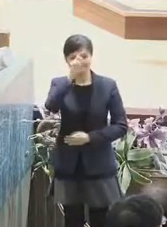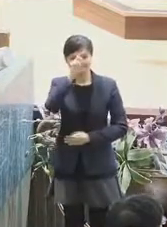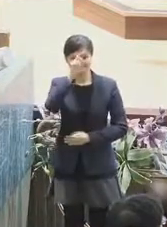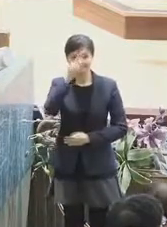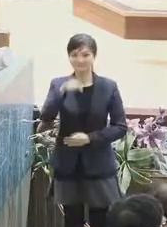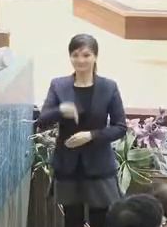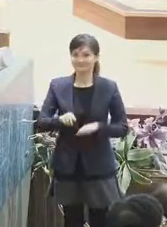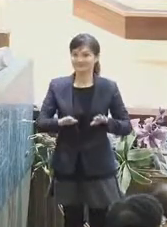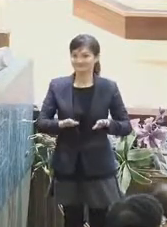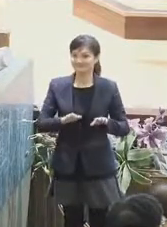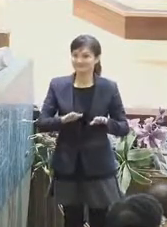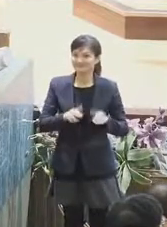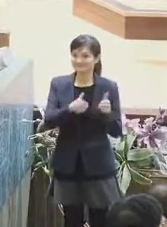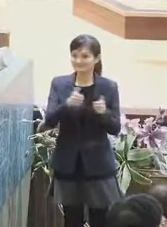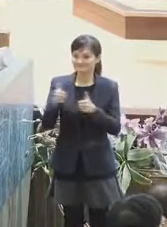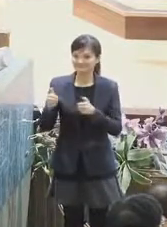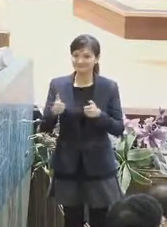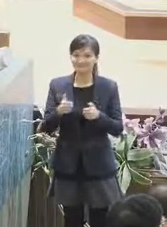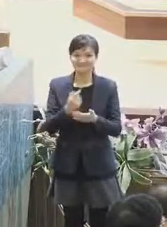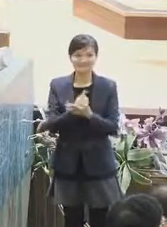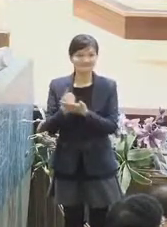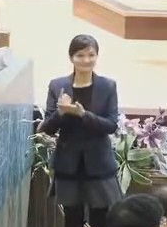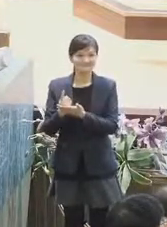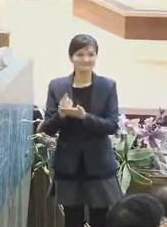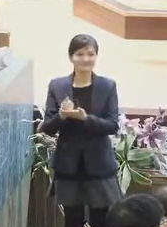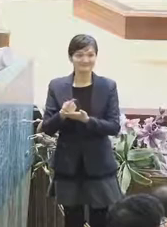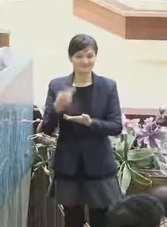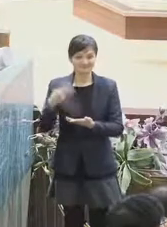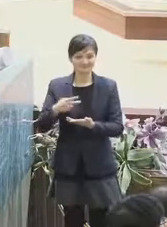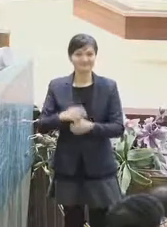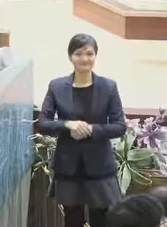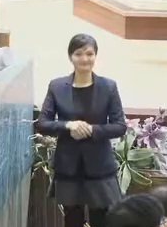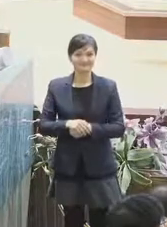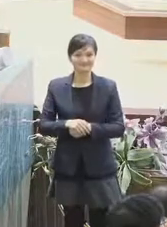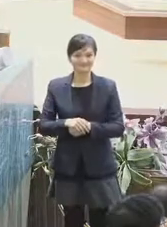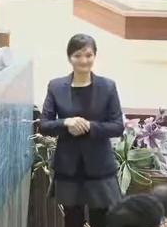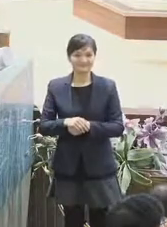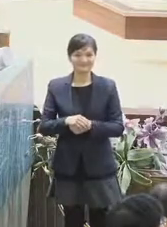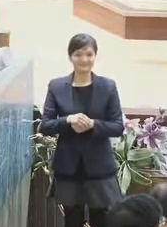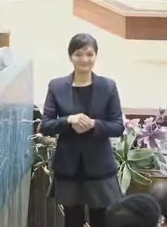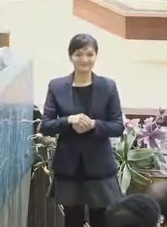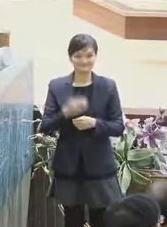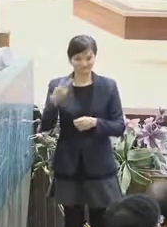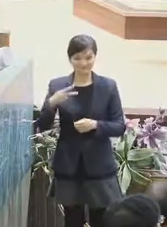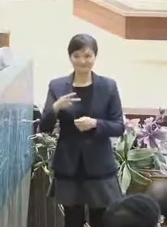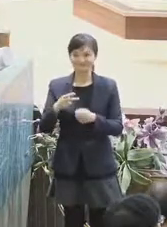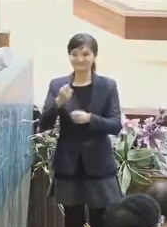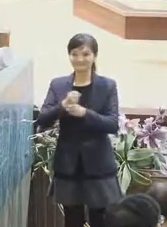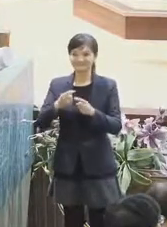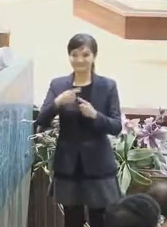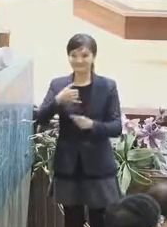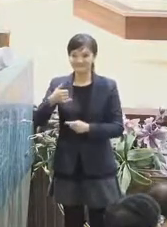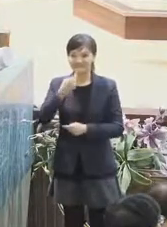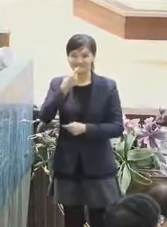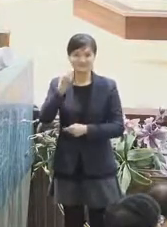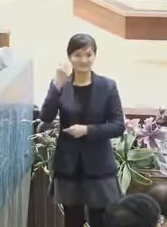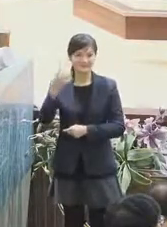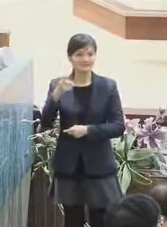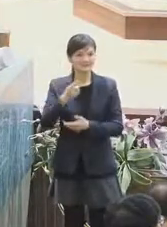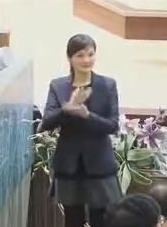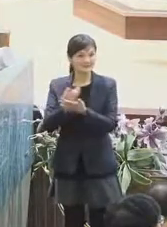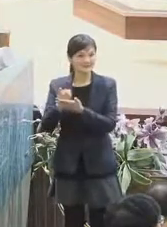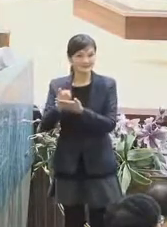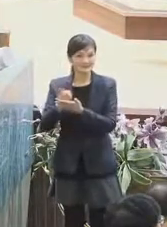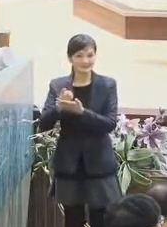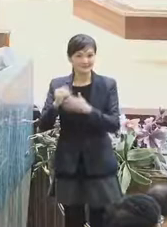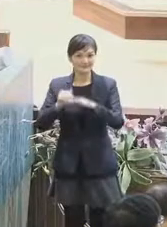这一次也非常谢谢豪想，然后也谢谢那个新芽，然后也谢谢我们那个南方创客，还有最重要